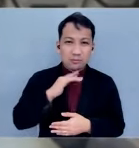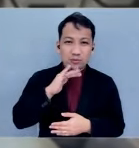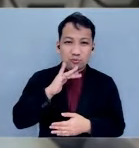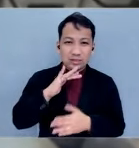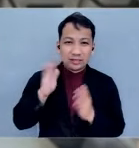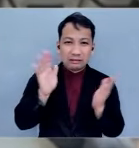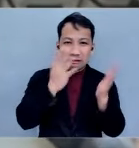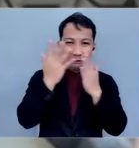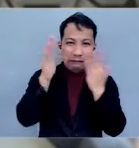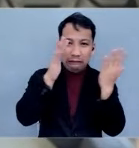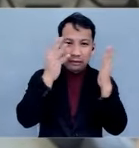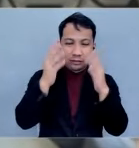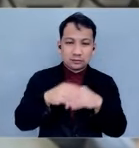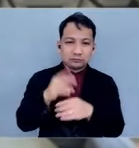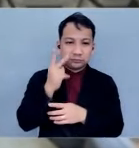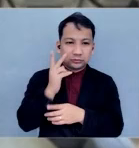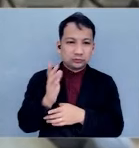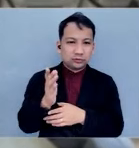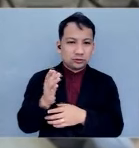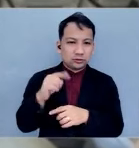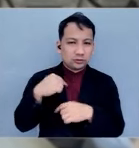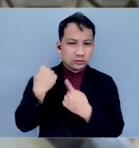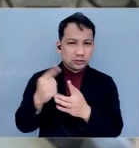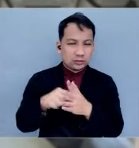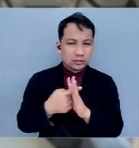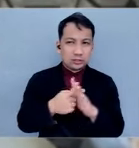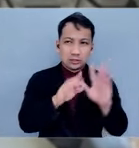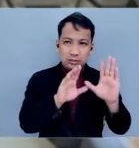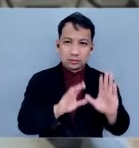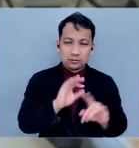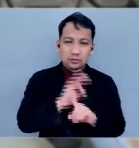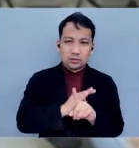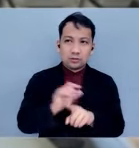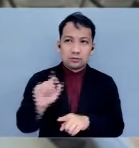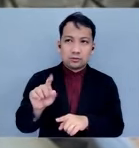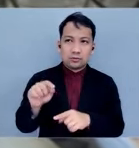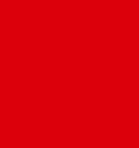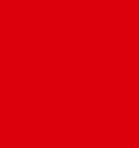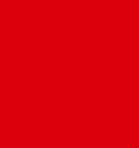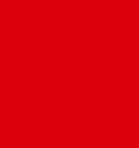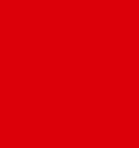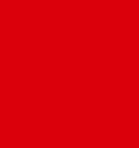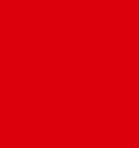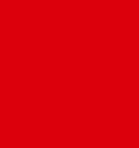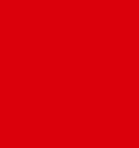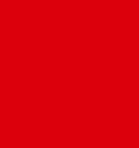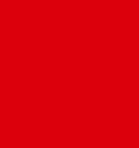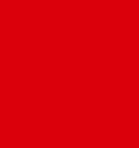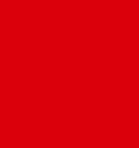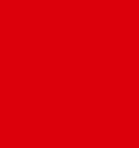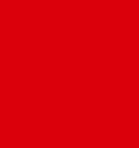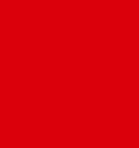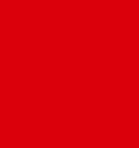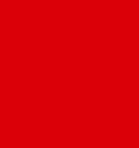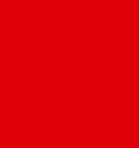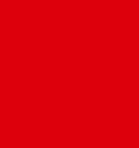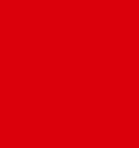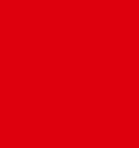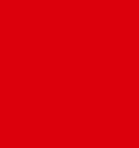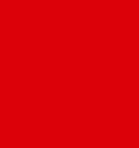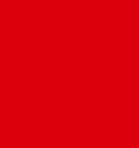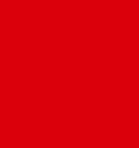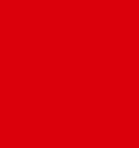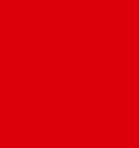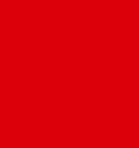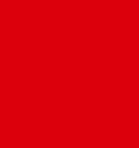Gagawin ang aerial survey simula sa Linggo, February 11 hanggang February 15. Mga kapatid, Jiggy Manikad po, iba na